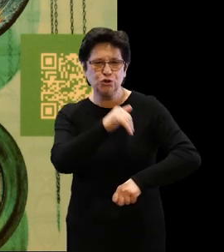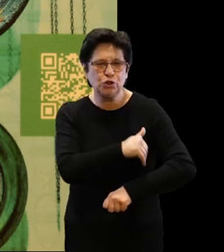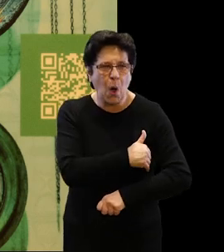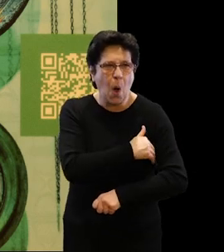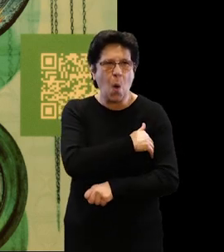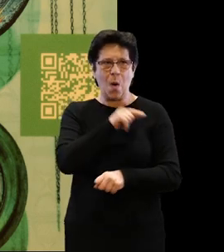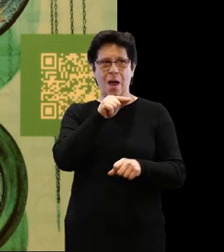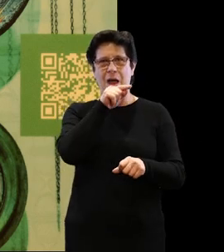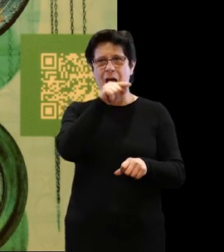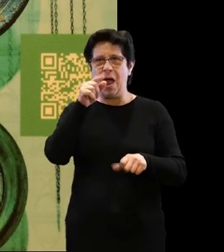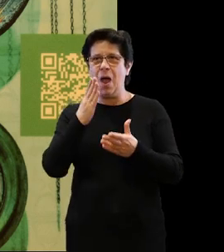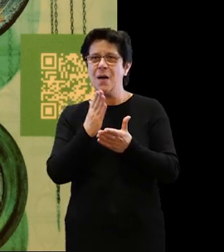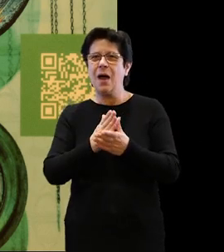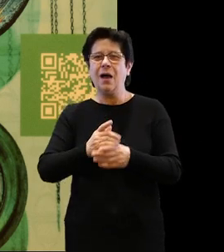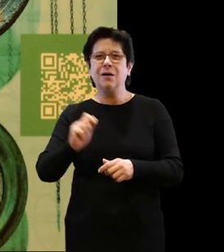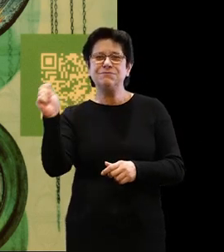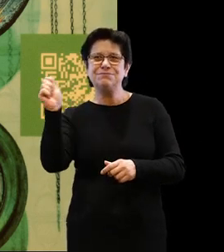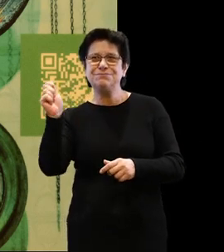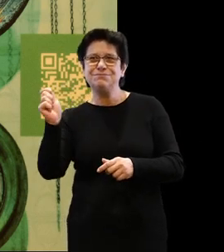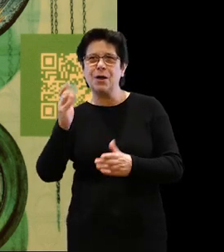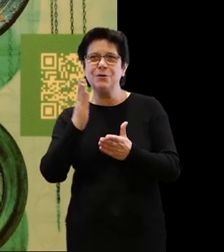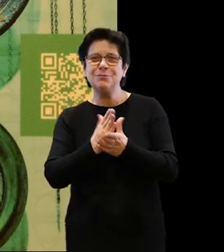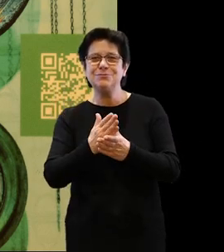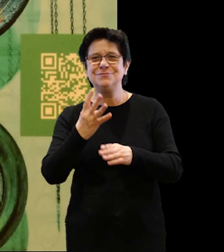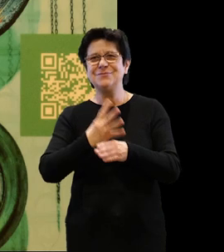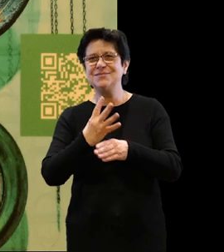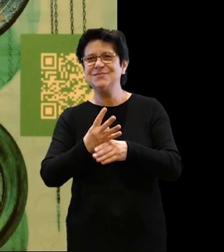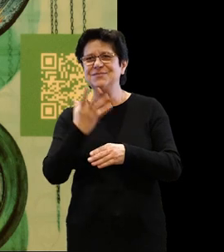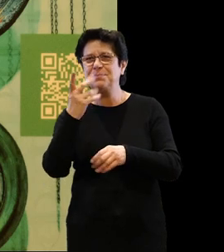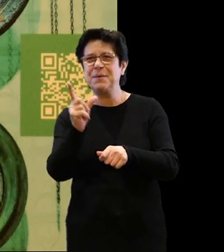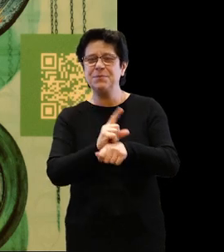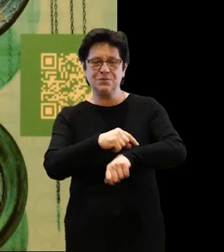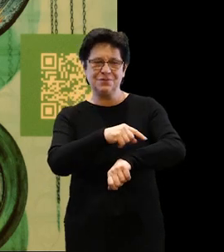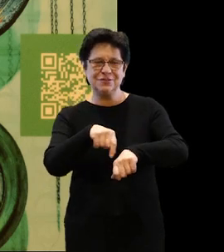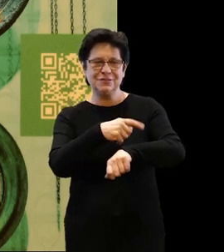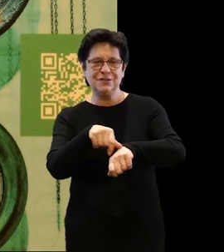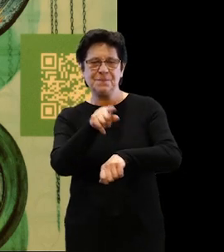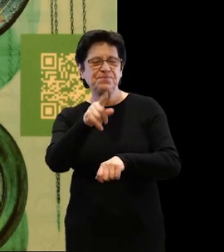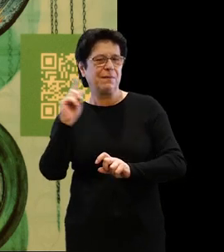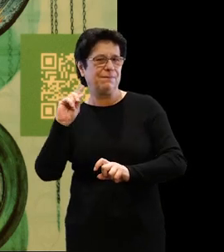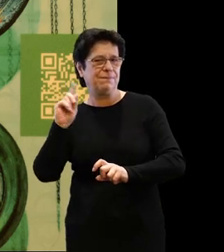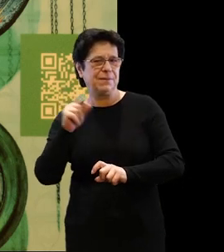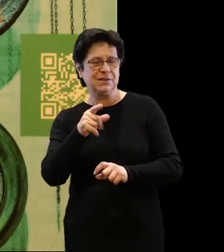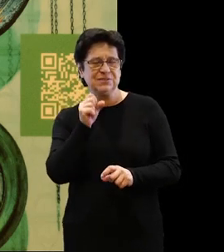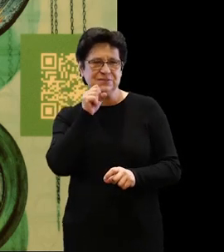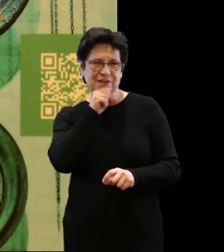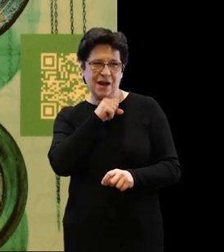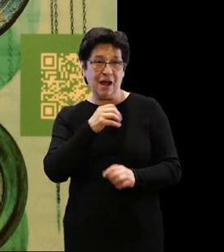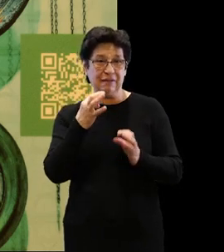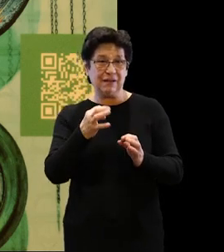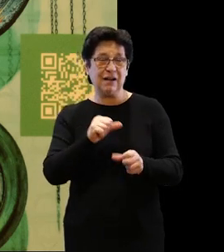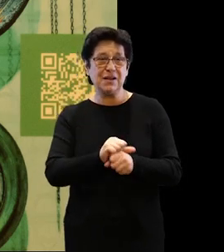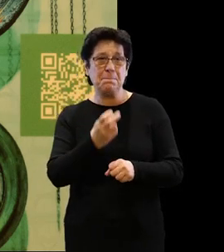informowały o upływie czasu No dzisiaj oczywiście wszystko mamy na baterie i tego jakby to powiedzieć Nie słychać jak ten